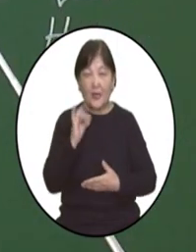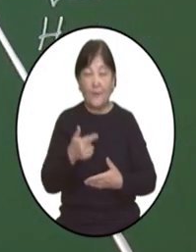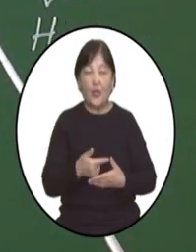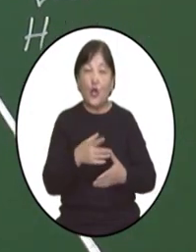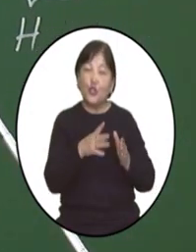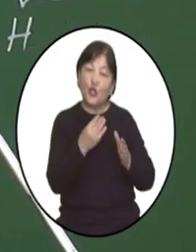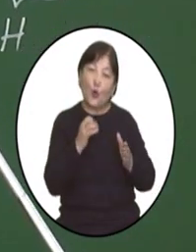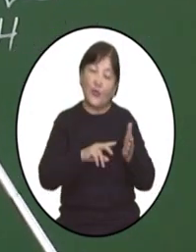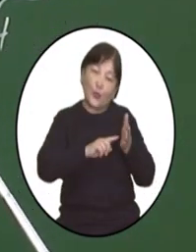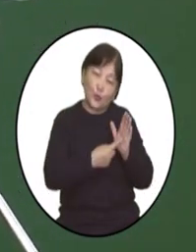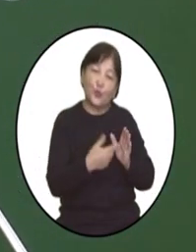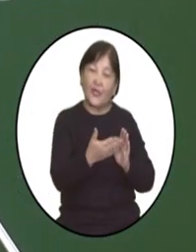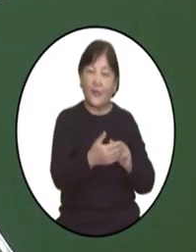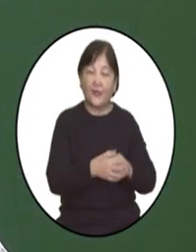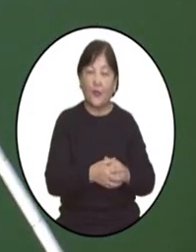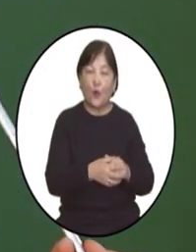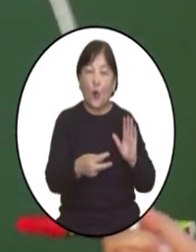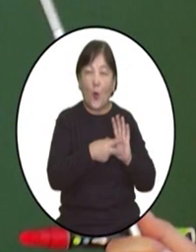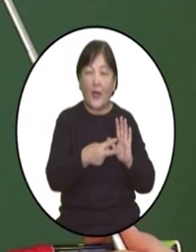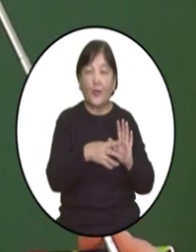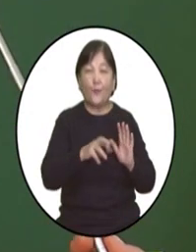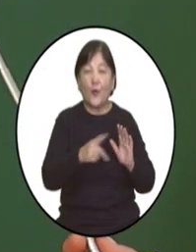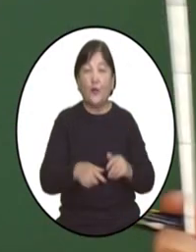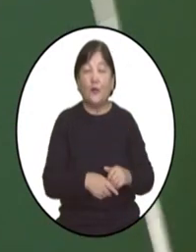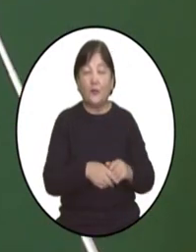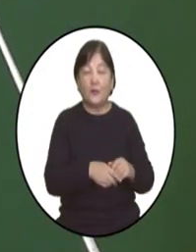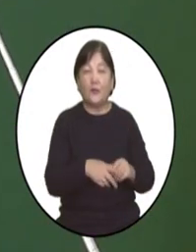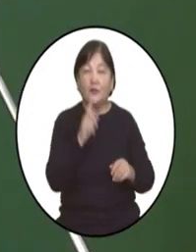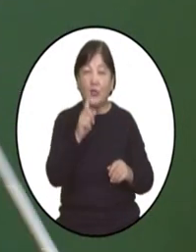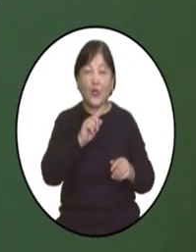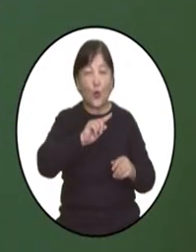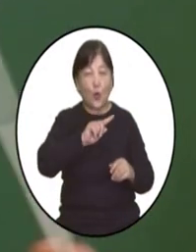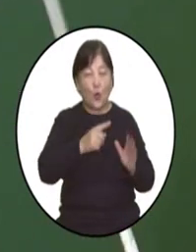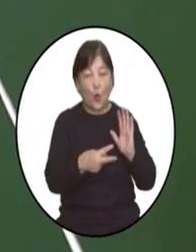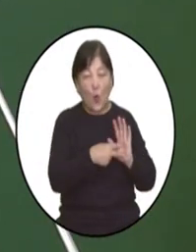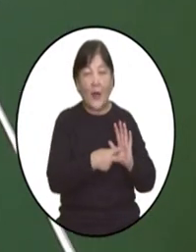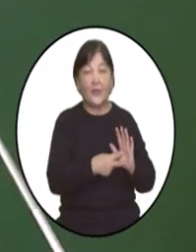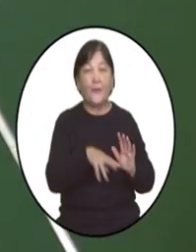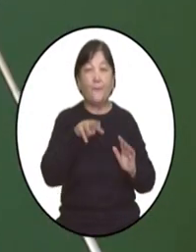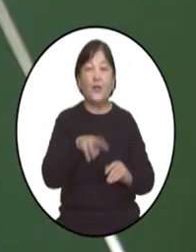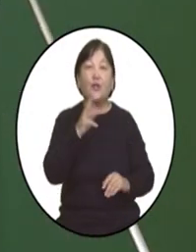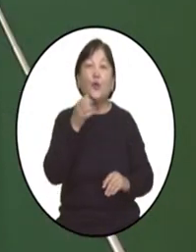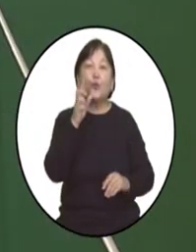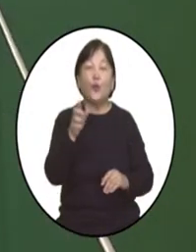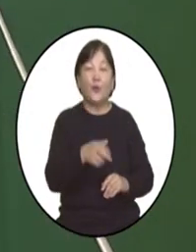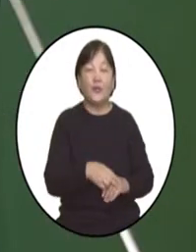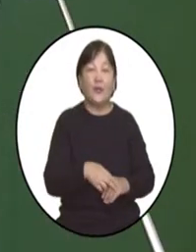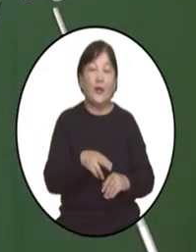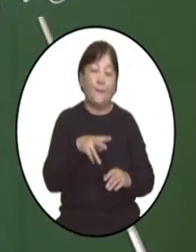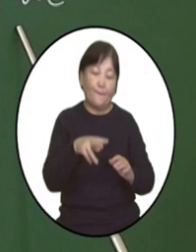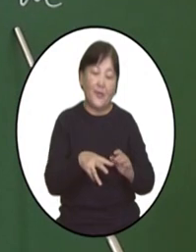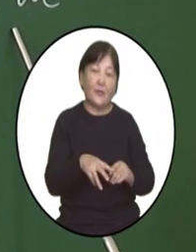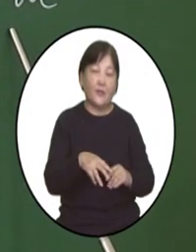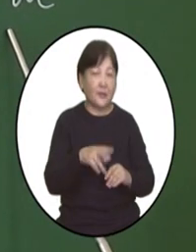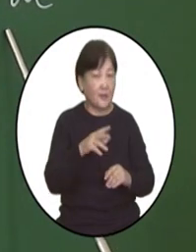жоулаар үрчээд хуах нь моль үрчгэн нэгийг хуах нь би метр кубэ паскалыг үрчгэн метр квадрат